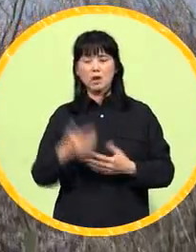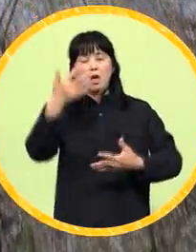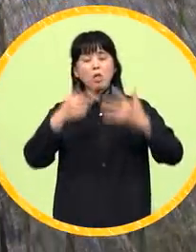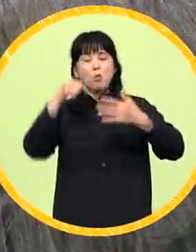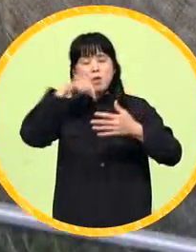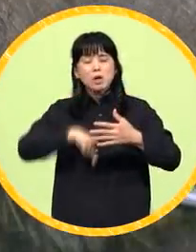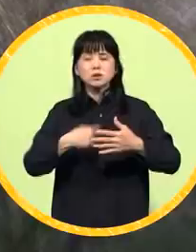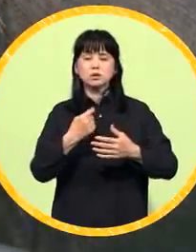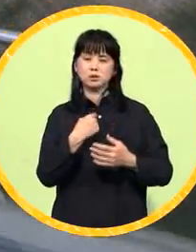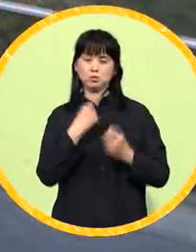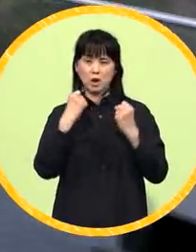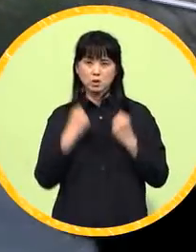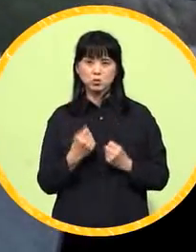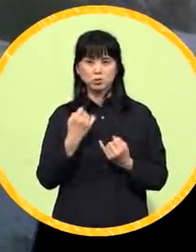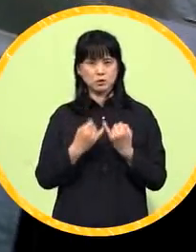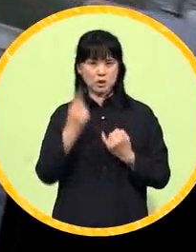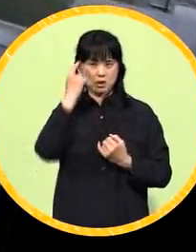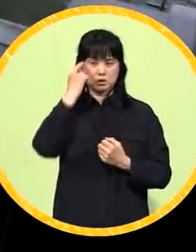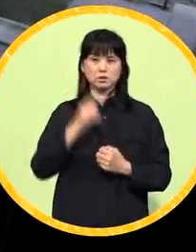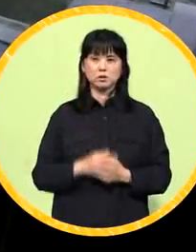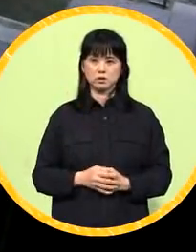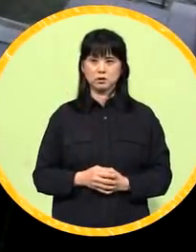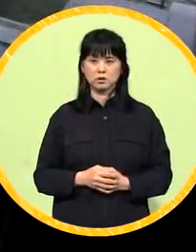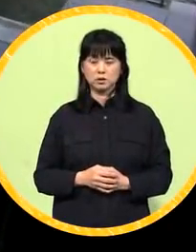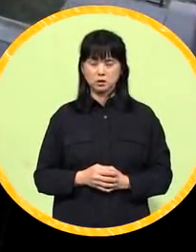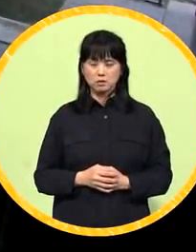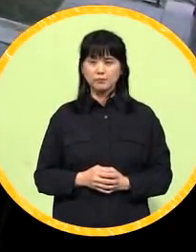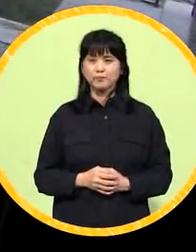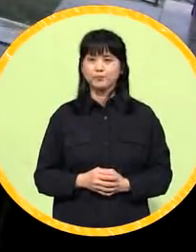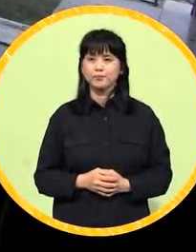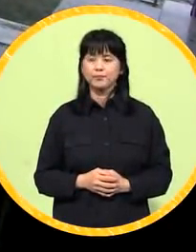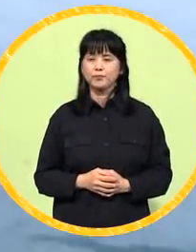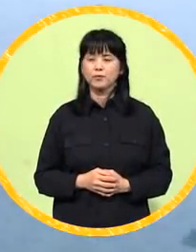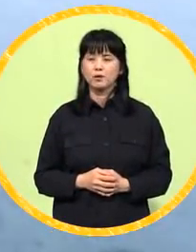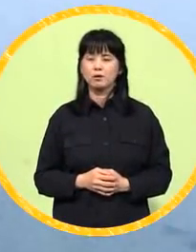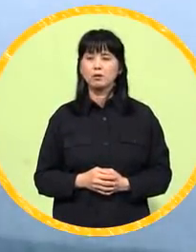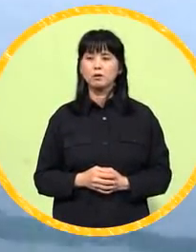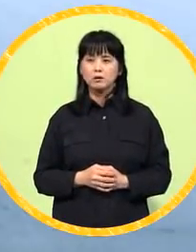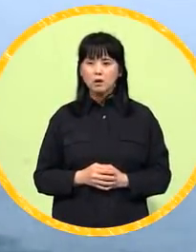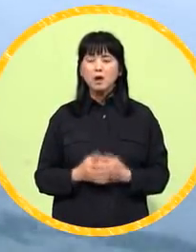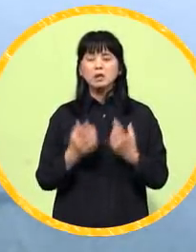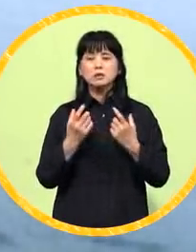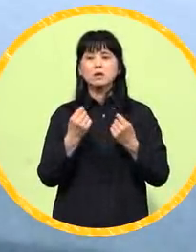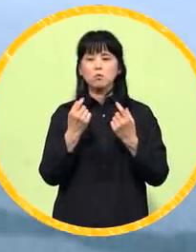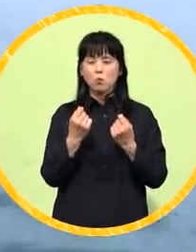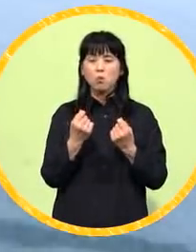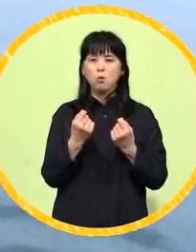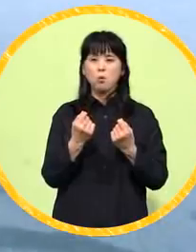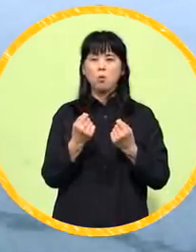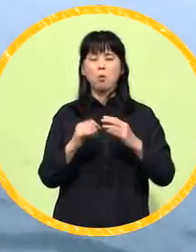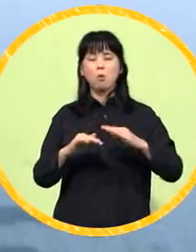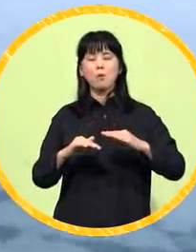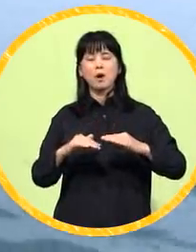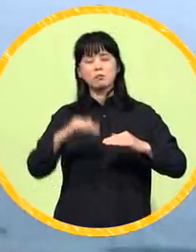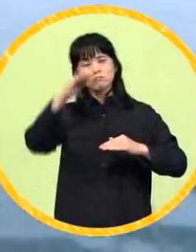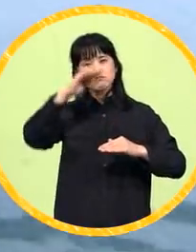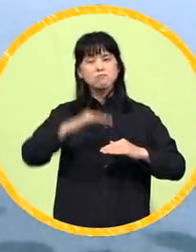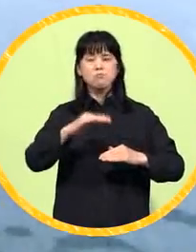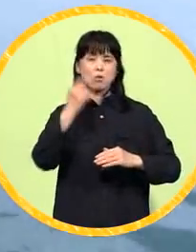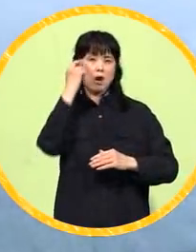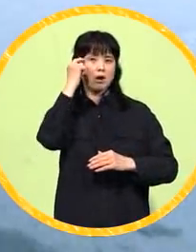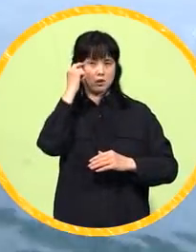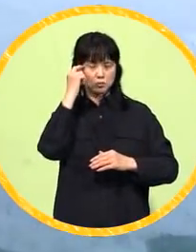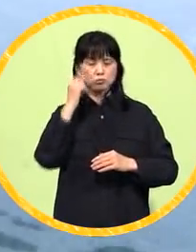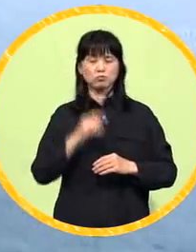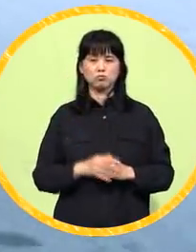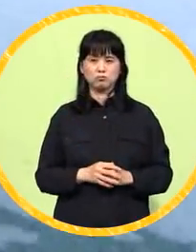の中に自分が入り込んだよじゃ系好きなんですねちゃうところさんも考えられているところ